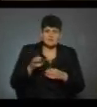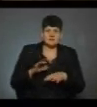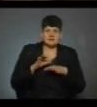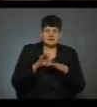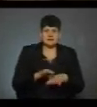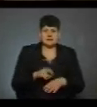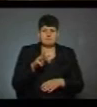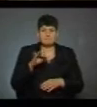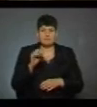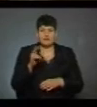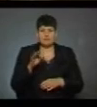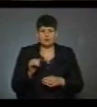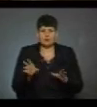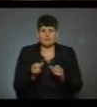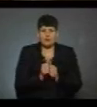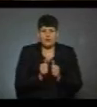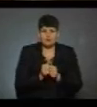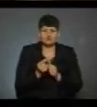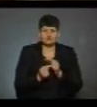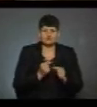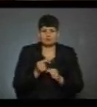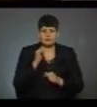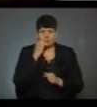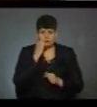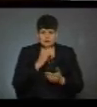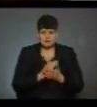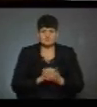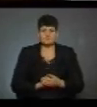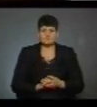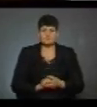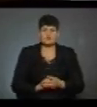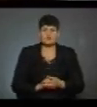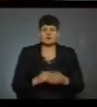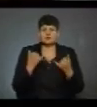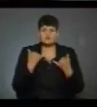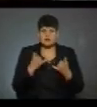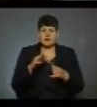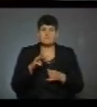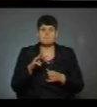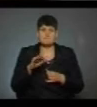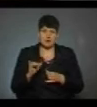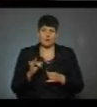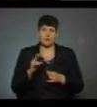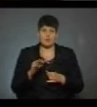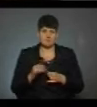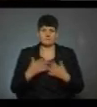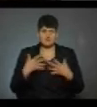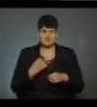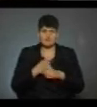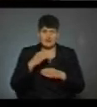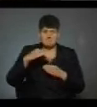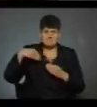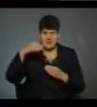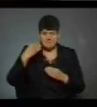Гринтика. Поруч з онуком – бабуся Ганна Драйсун. Сьогодні вже Миколку зробили перев'язку, зняли вже